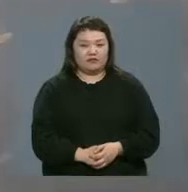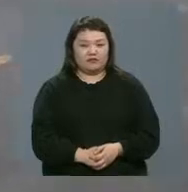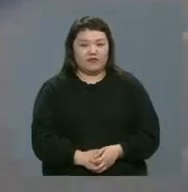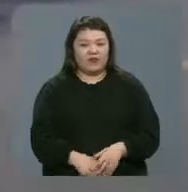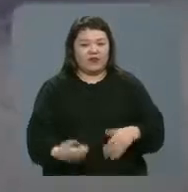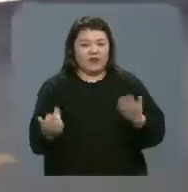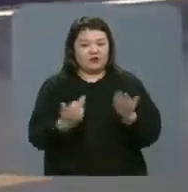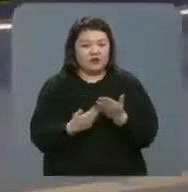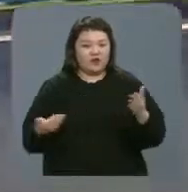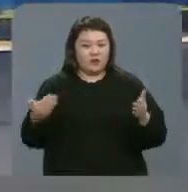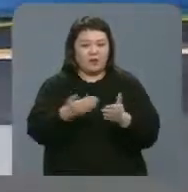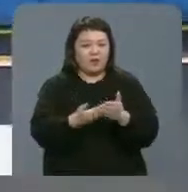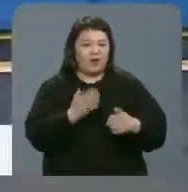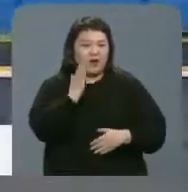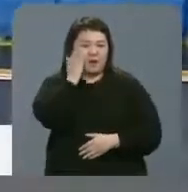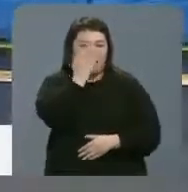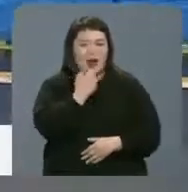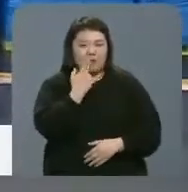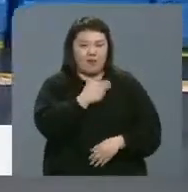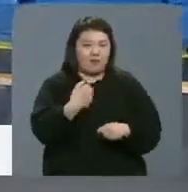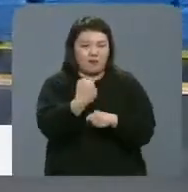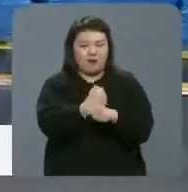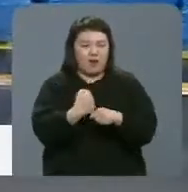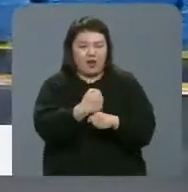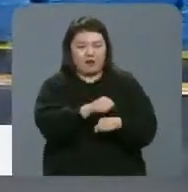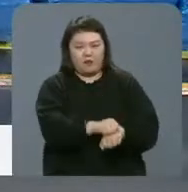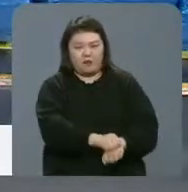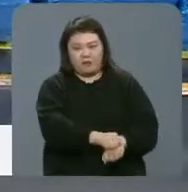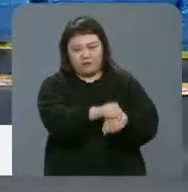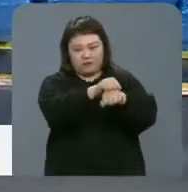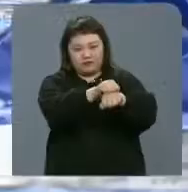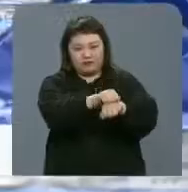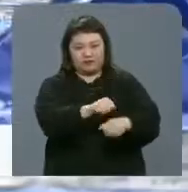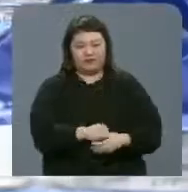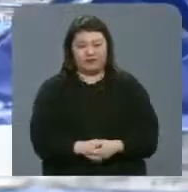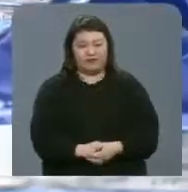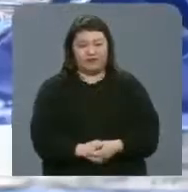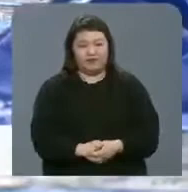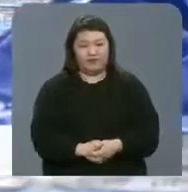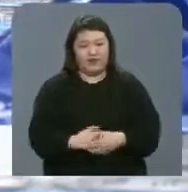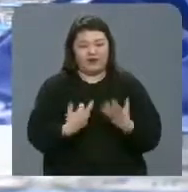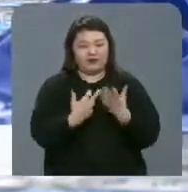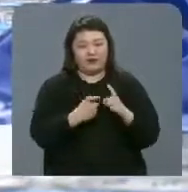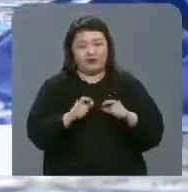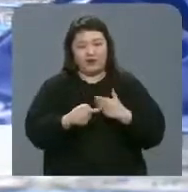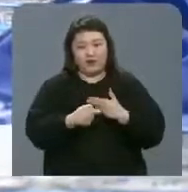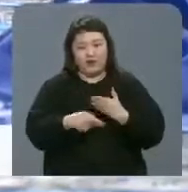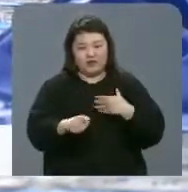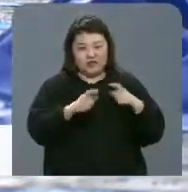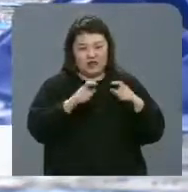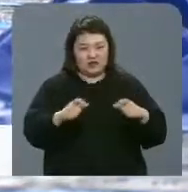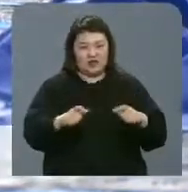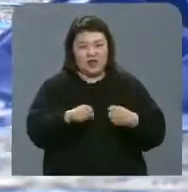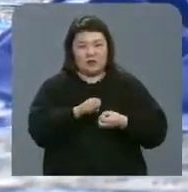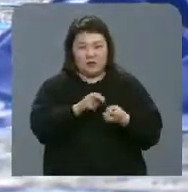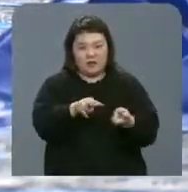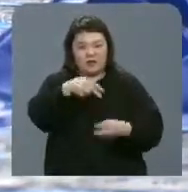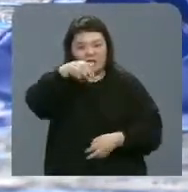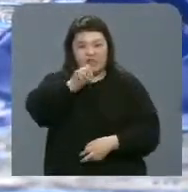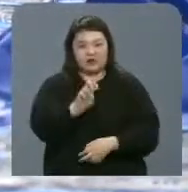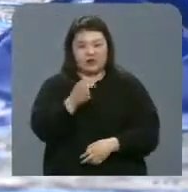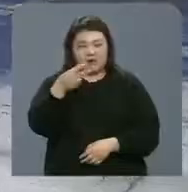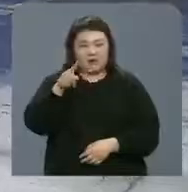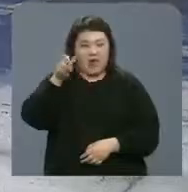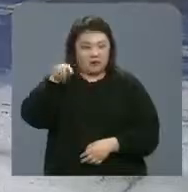제주항 의 파란 비닐로 칭칭 감은 화물이 잔뜩 쌓여 있습니다 도회지 역으로 나가는 3 다스 인데 돈의 화물